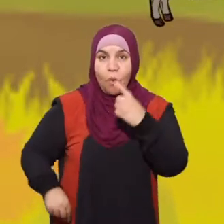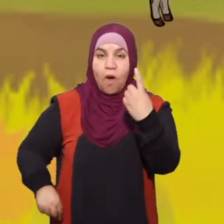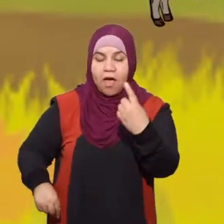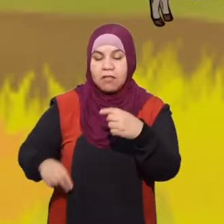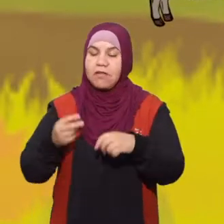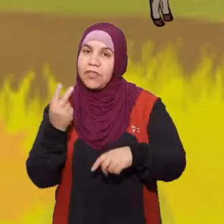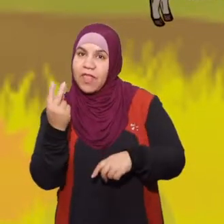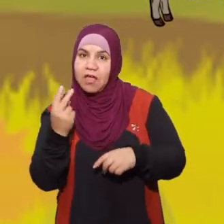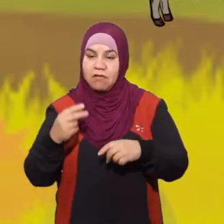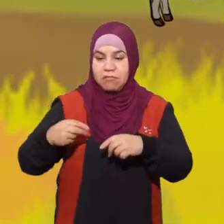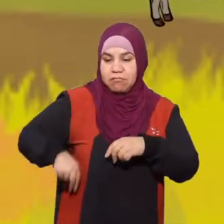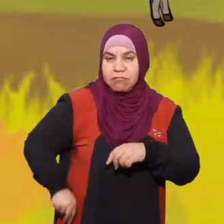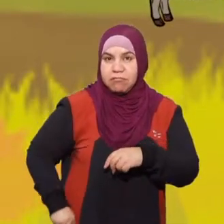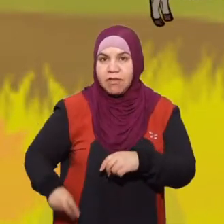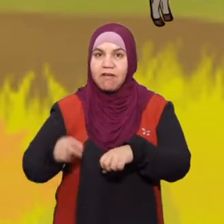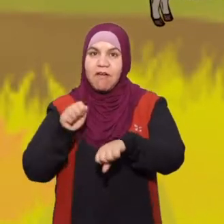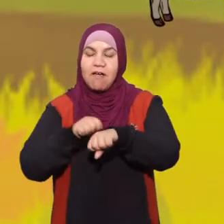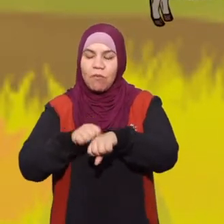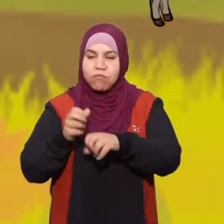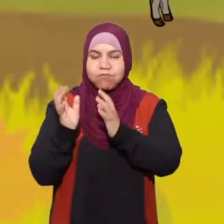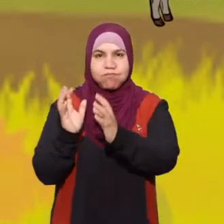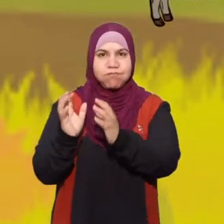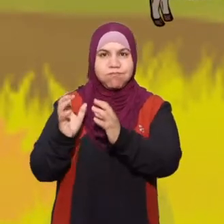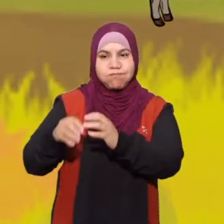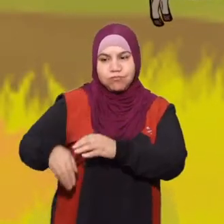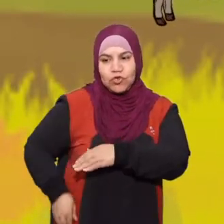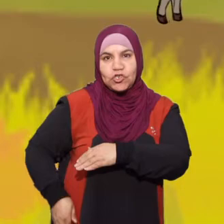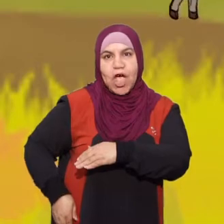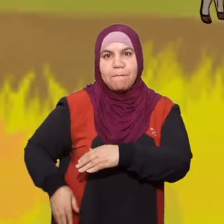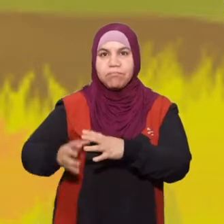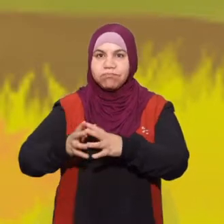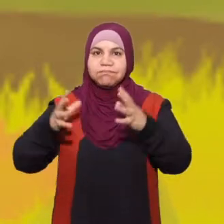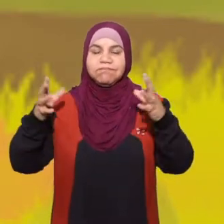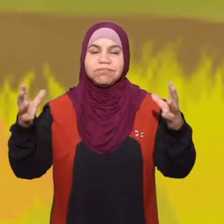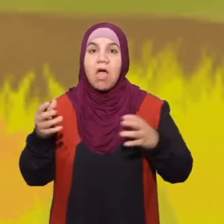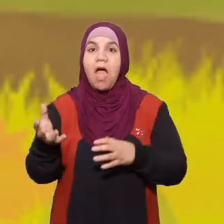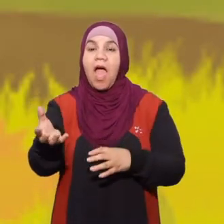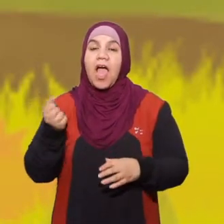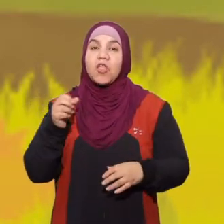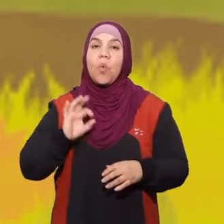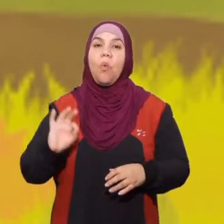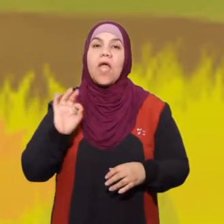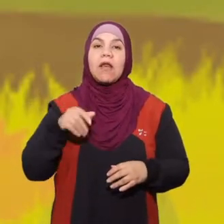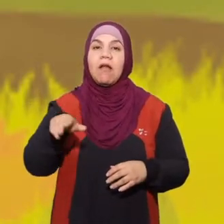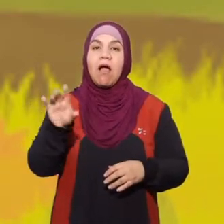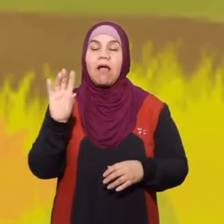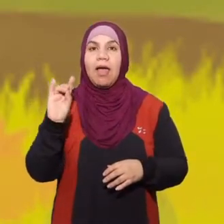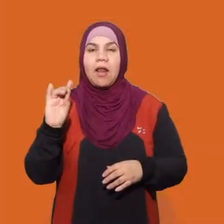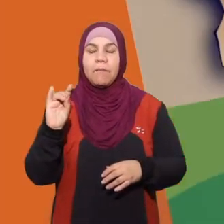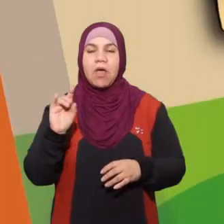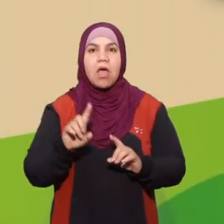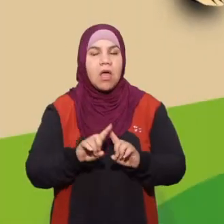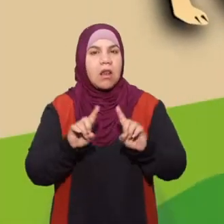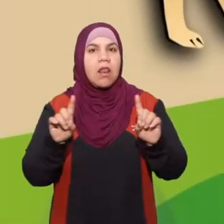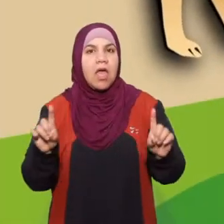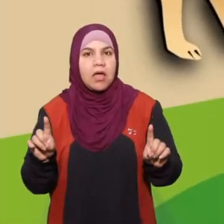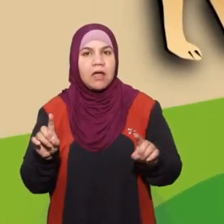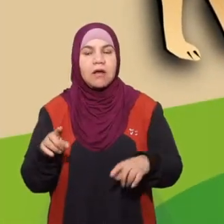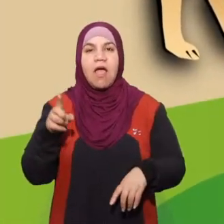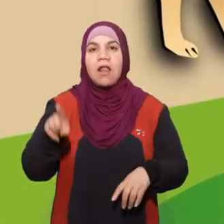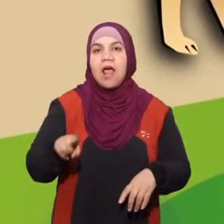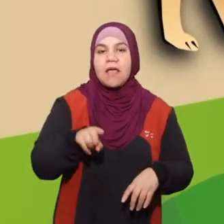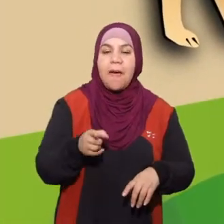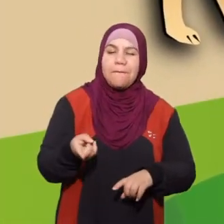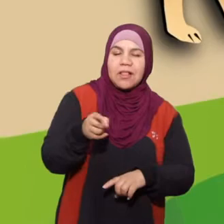كلما دخلت عنزة حتى امتلأ جيبه بالحصى، أخذها للكلب. لكن